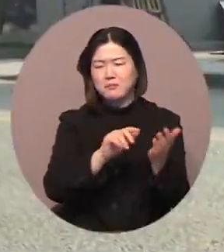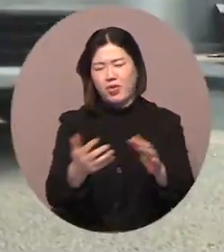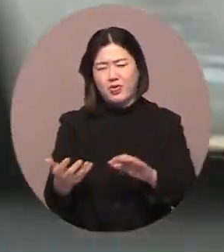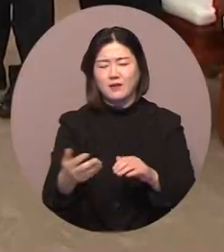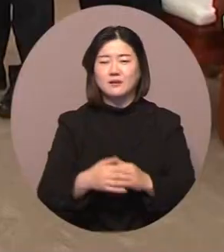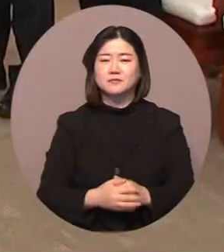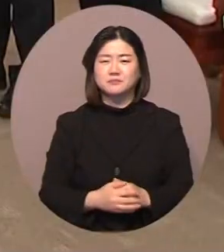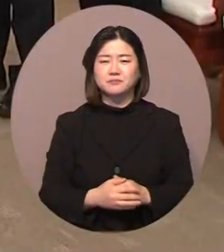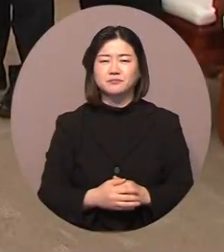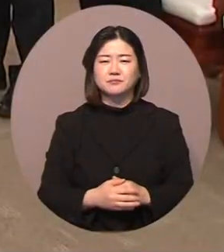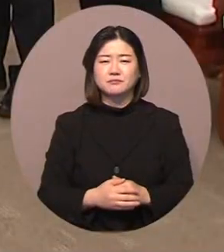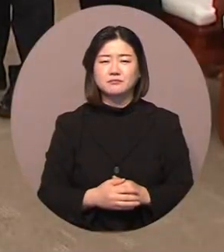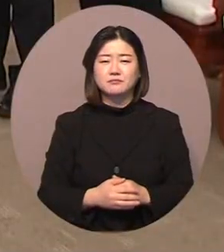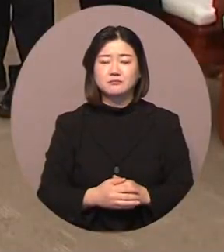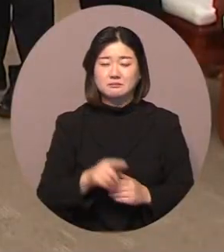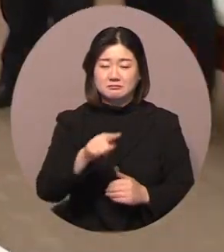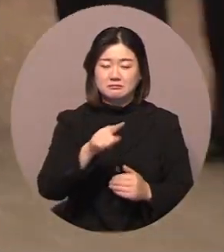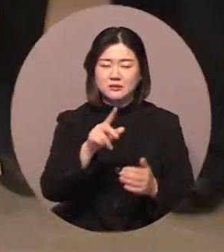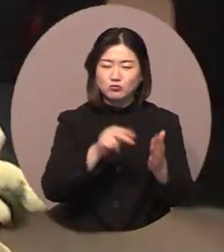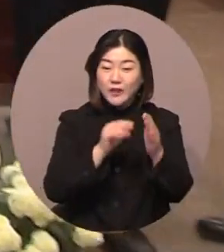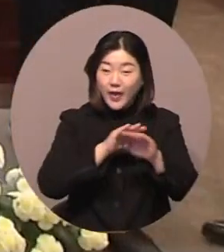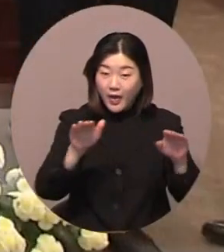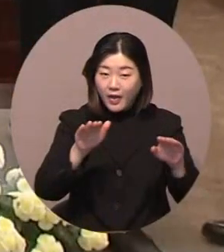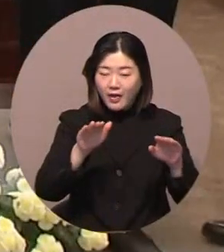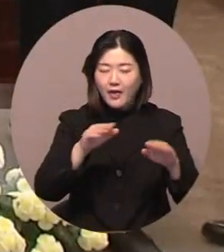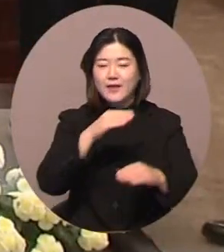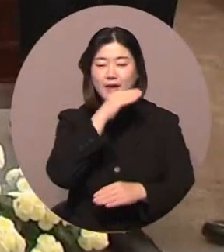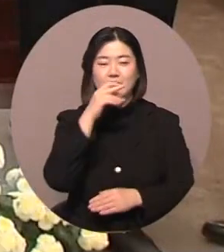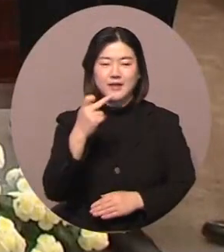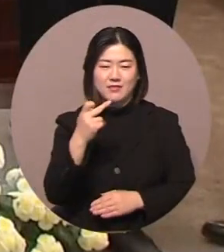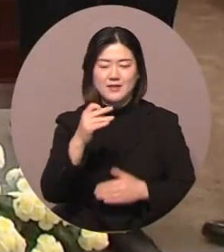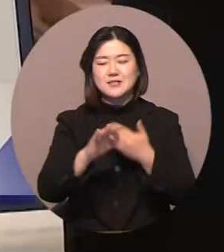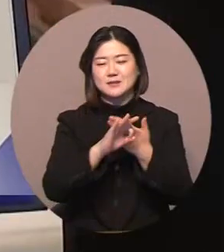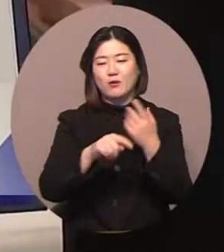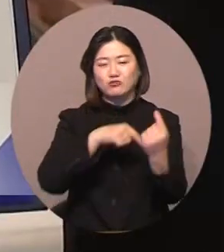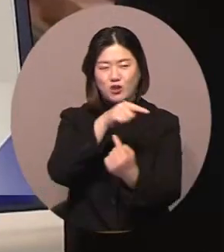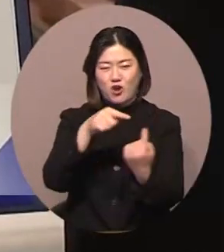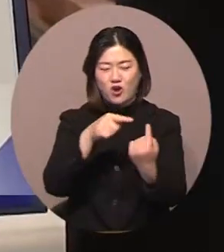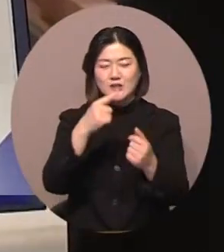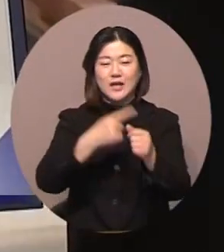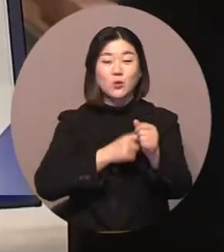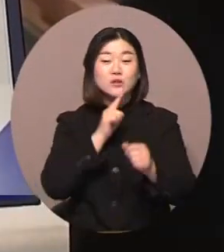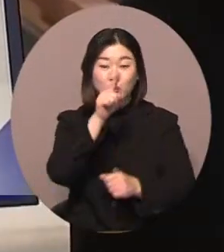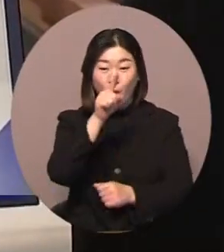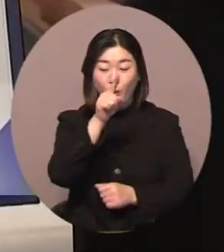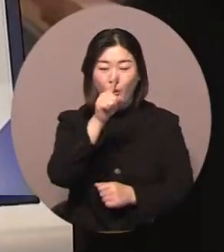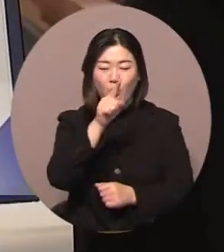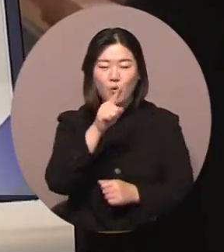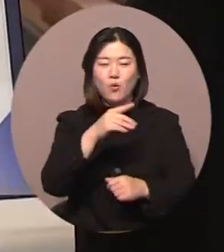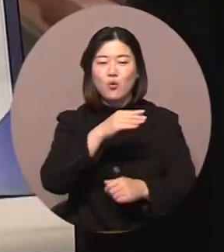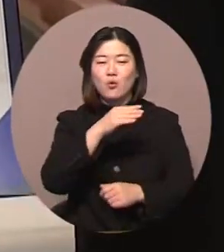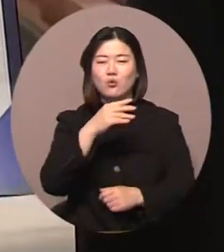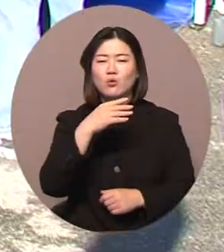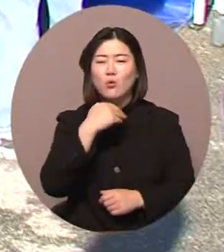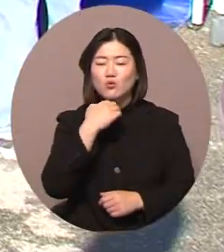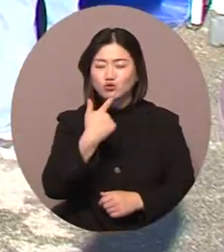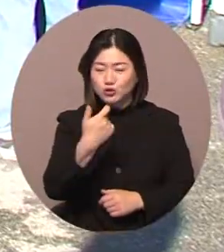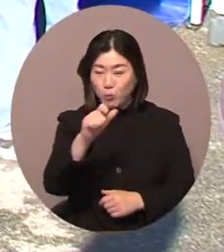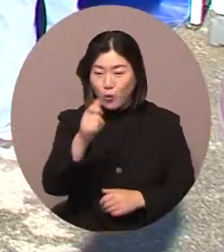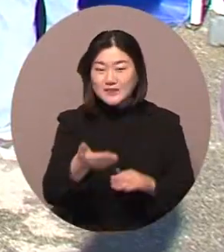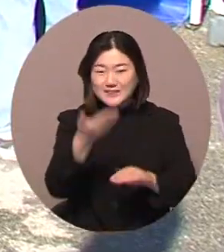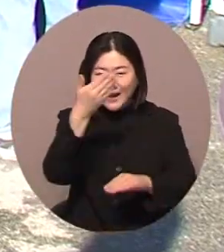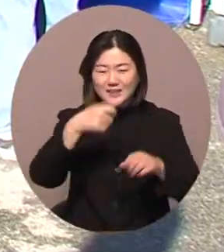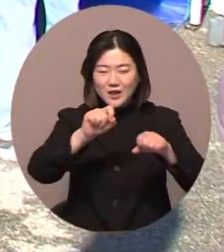많습니다. 이러한 문제를 해소하기 위해 예산군에 시범 도입된 자동신고 시스템은 65살 이상